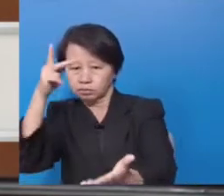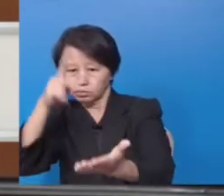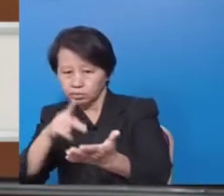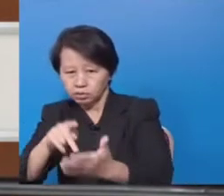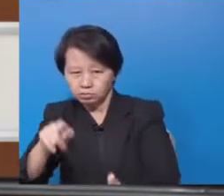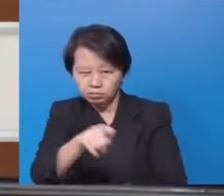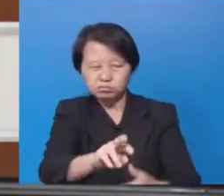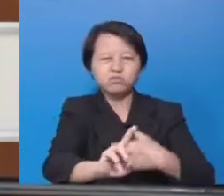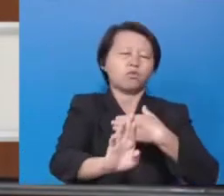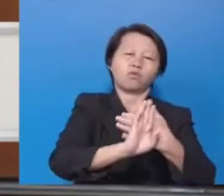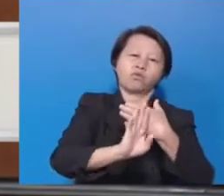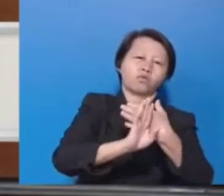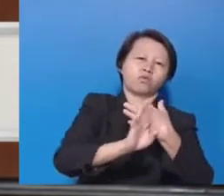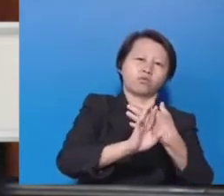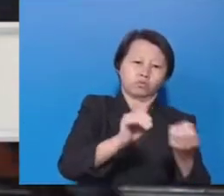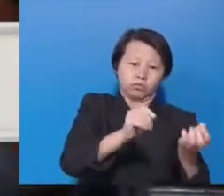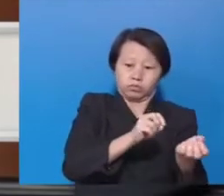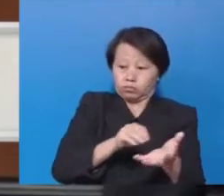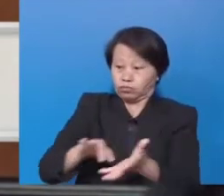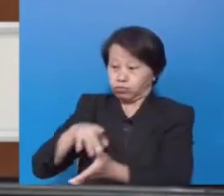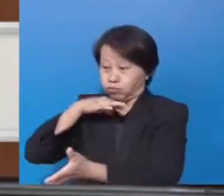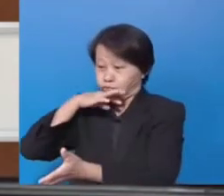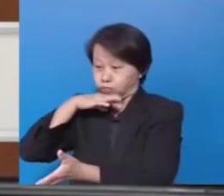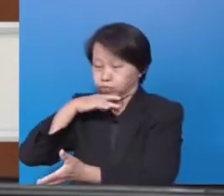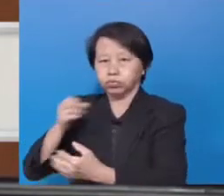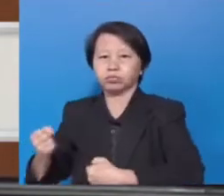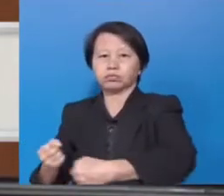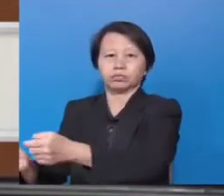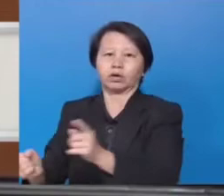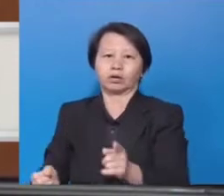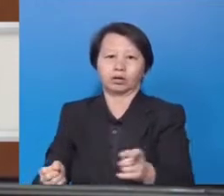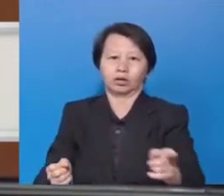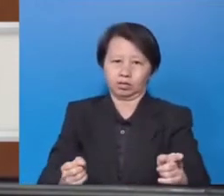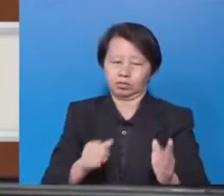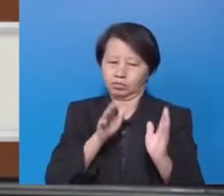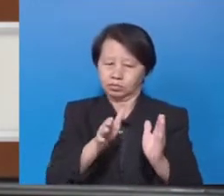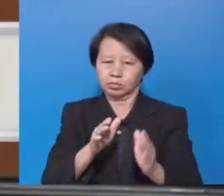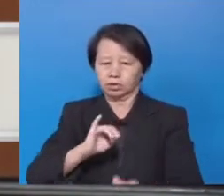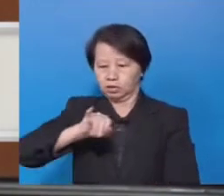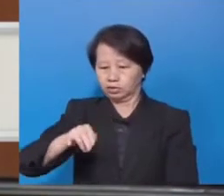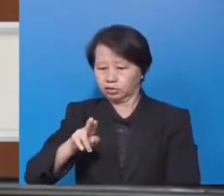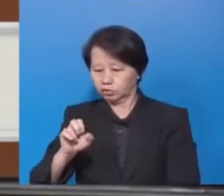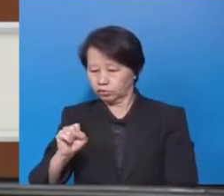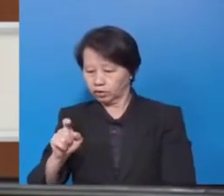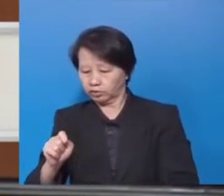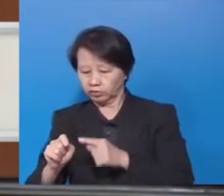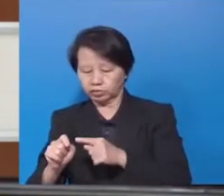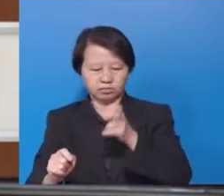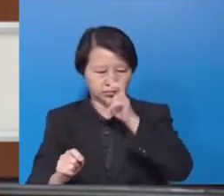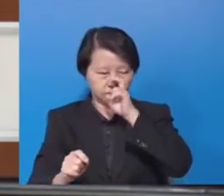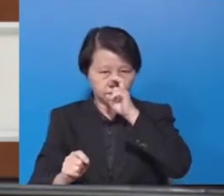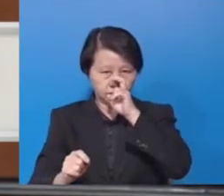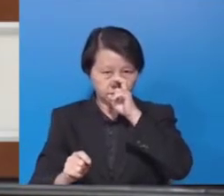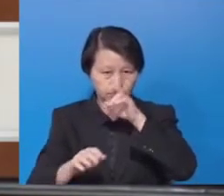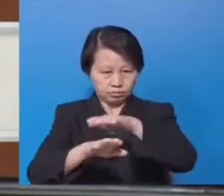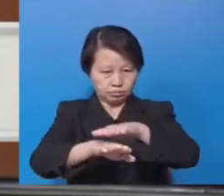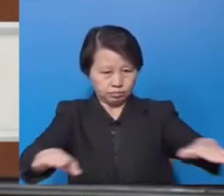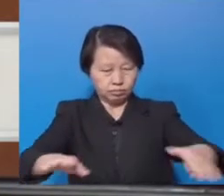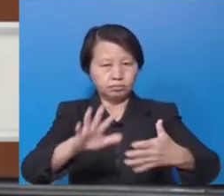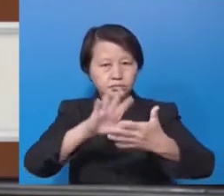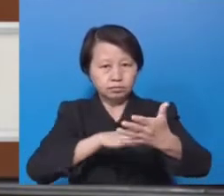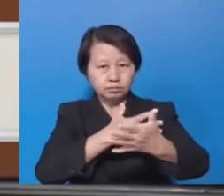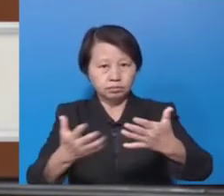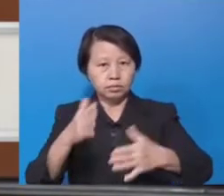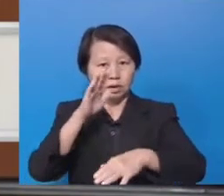dikenal pasti sebagai berisi KKO menyumbang kepada pencemaran air sungai jas menjalankan pengawasan di lapangan secara